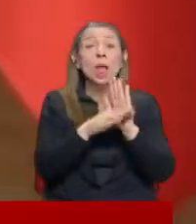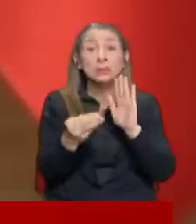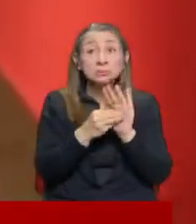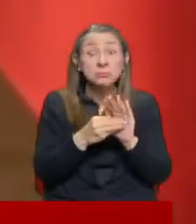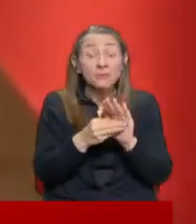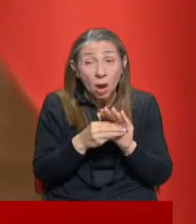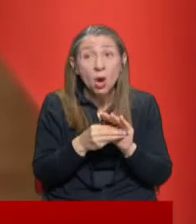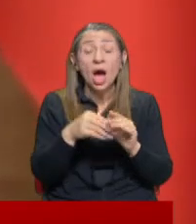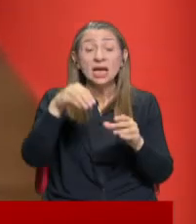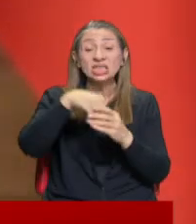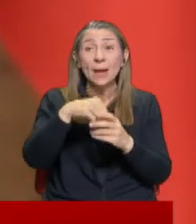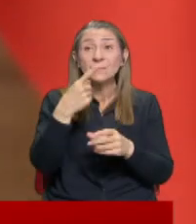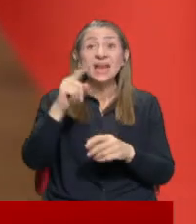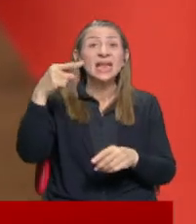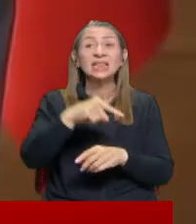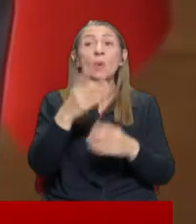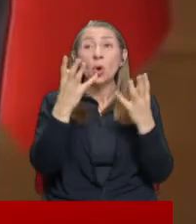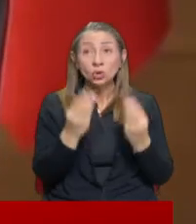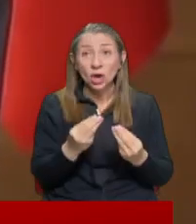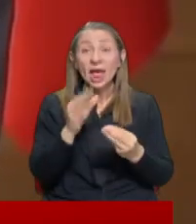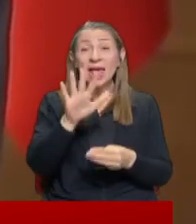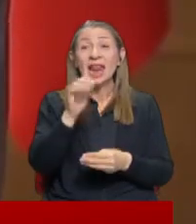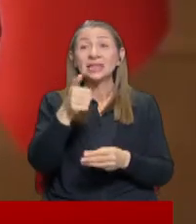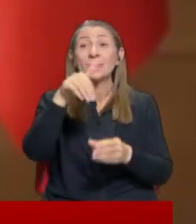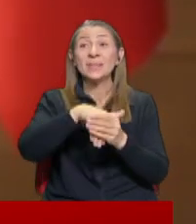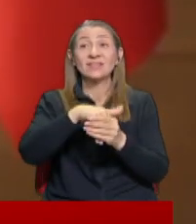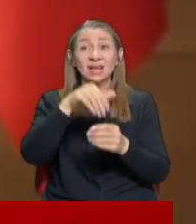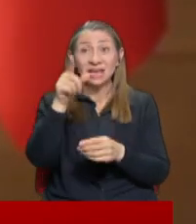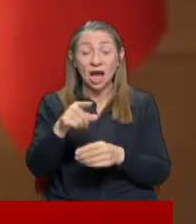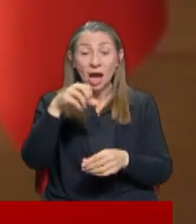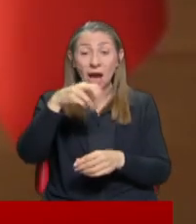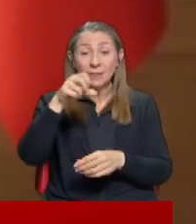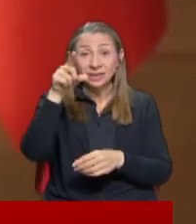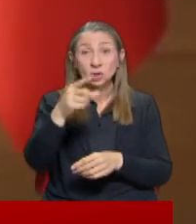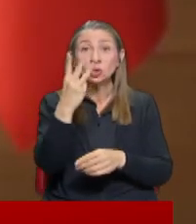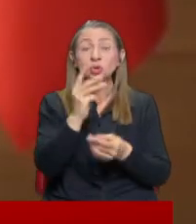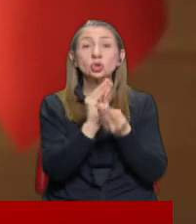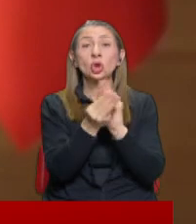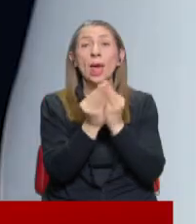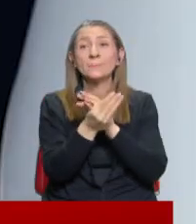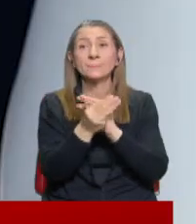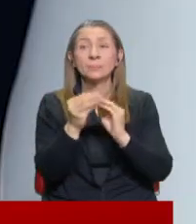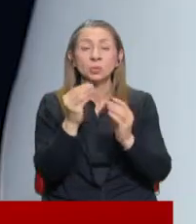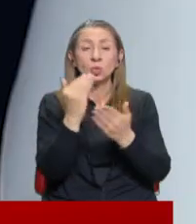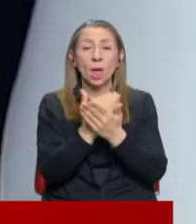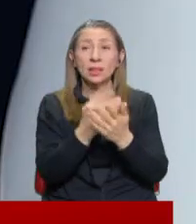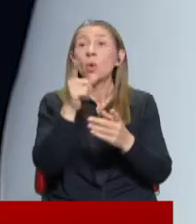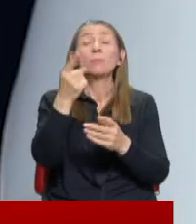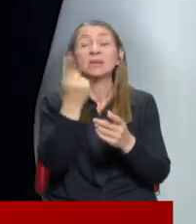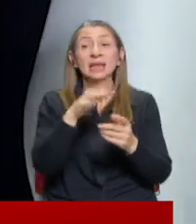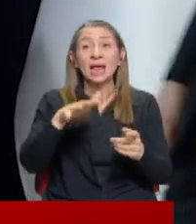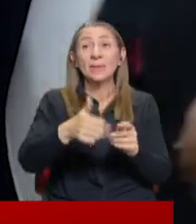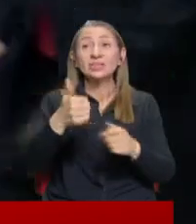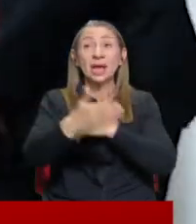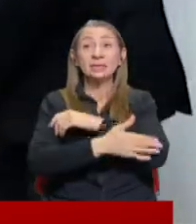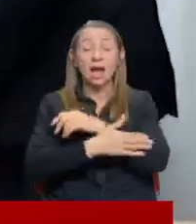da, aralarında Binali Yıldırım'ın da bulunduğu 56 milletvekili AK Parti'nin 3 dönem kuralına takılıyor. Onlardan birisi de Genel